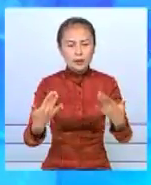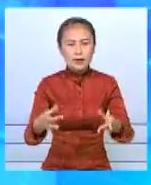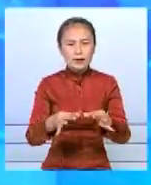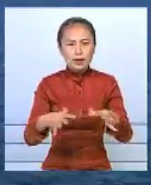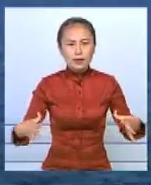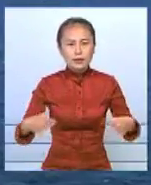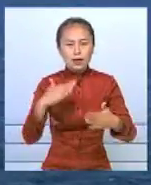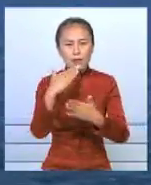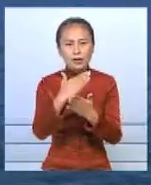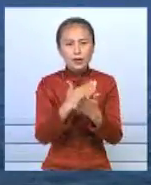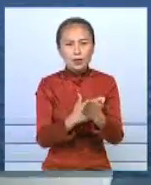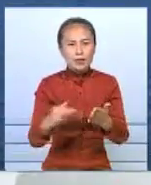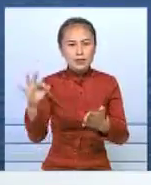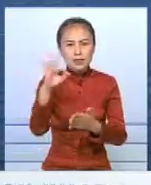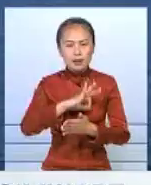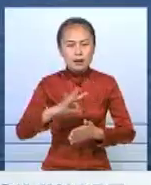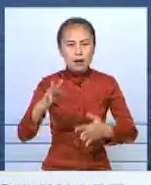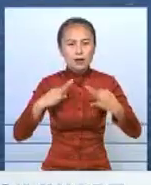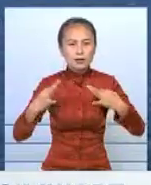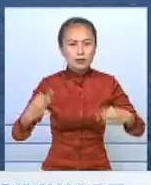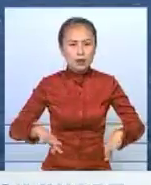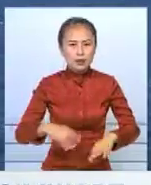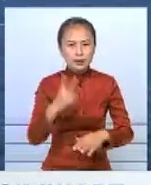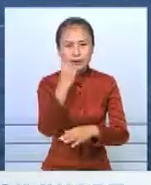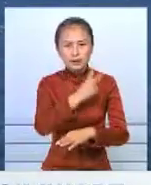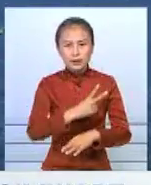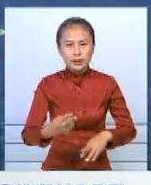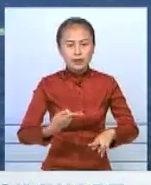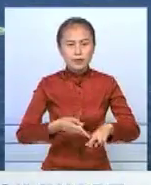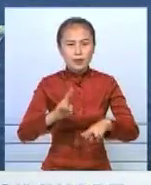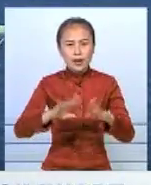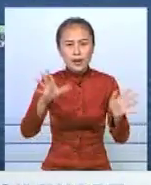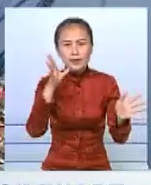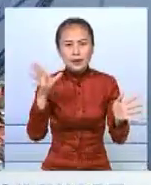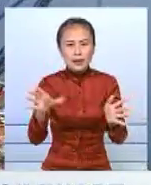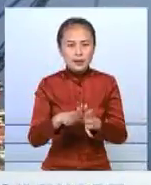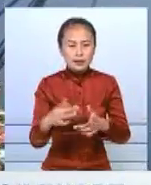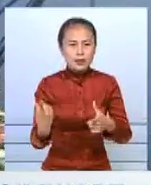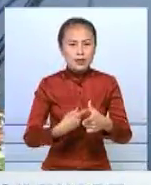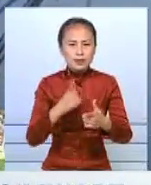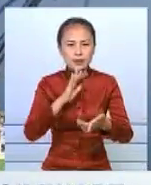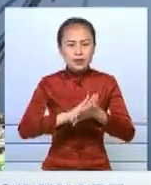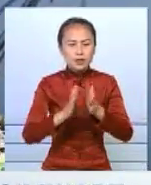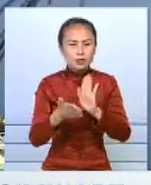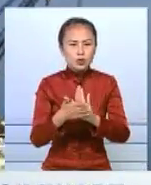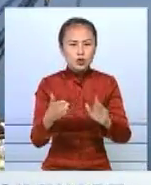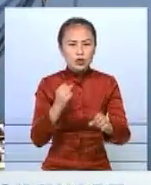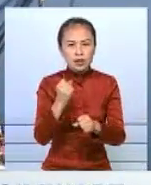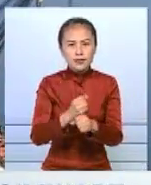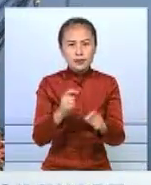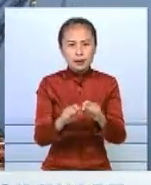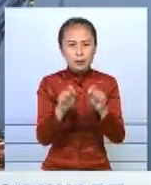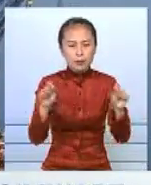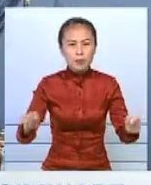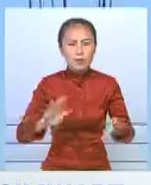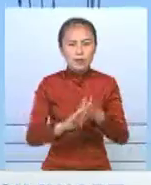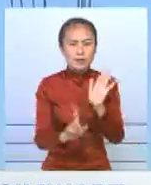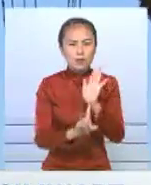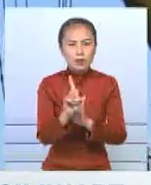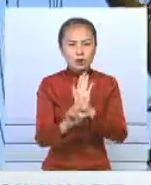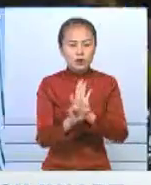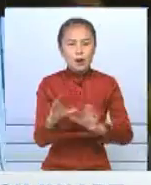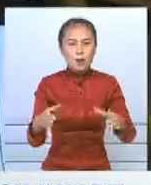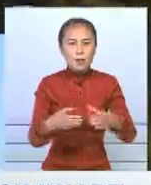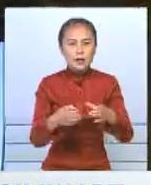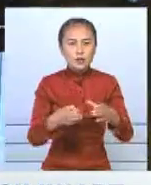қойды. Бұл ядролық бағдарламаға қатысты санкциялар алынғалы бері. Тегеранмен энергетика саласында келісім жасаған